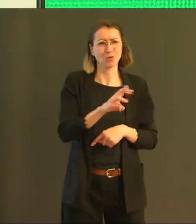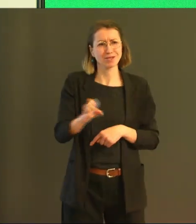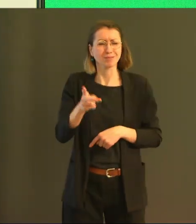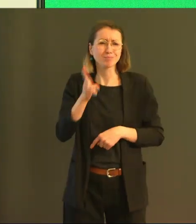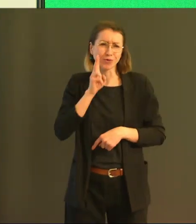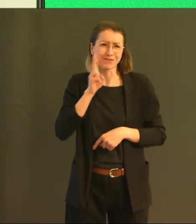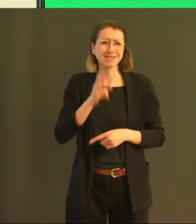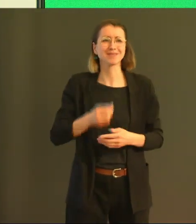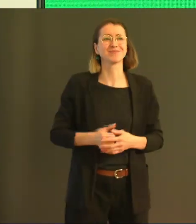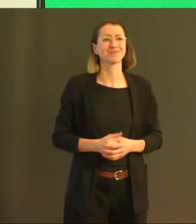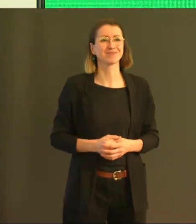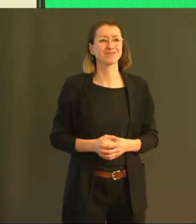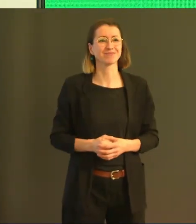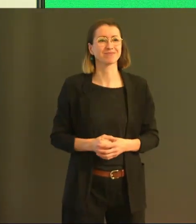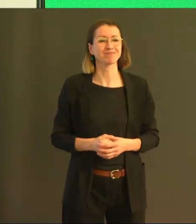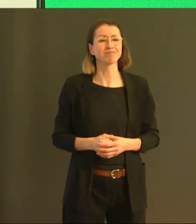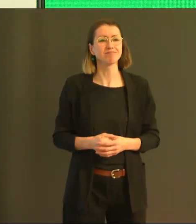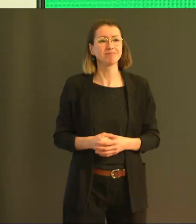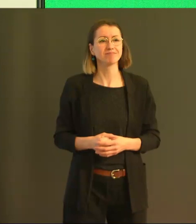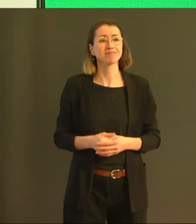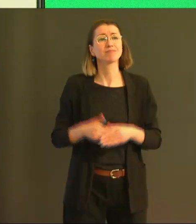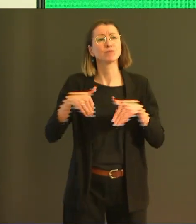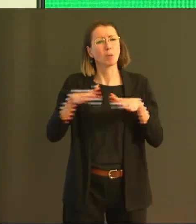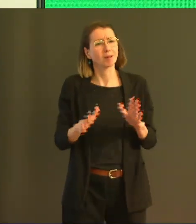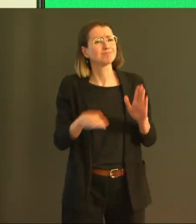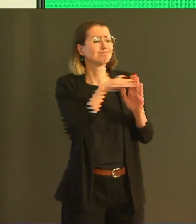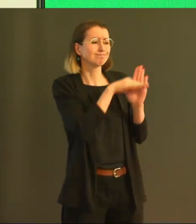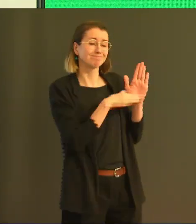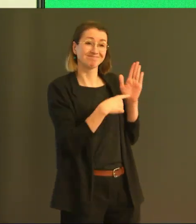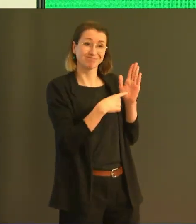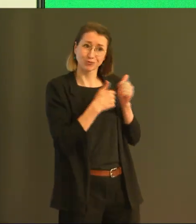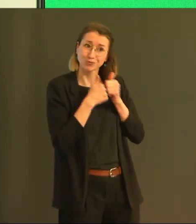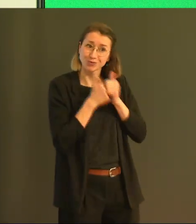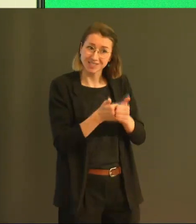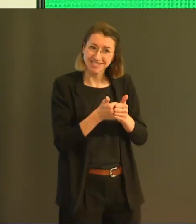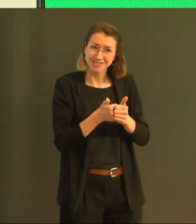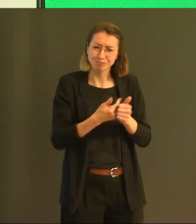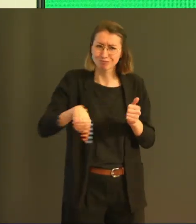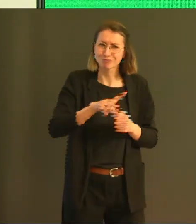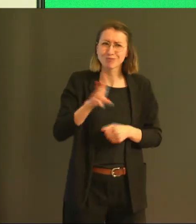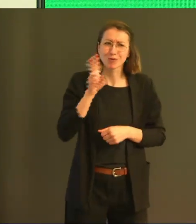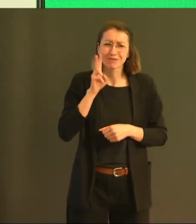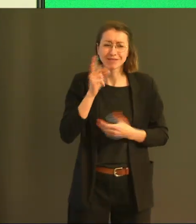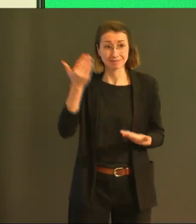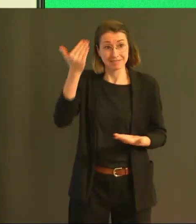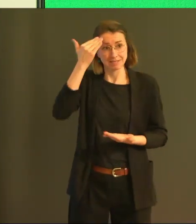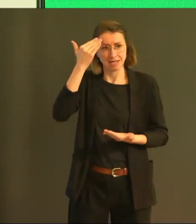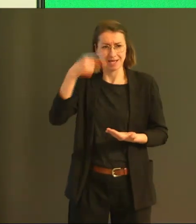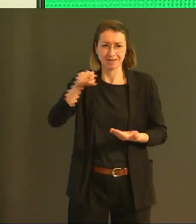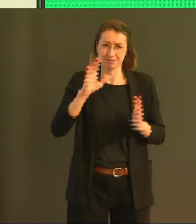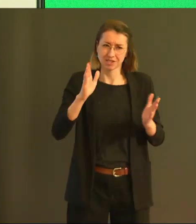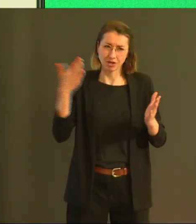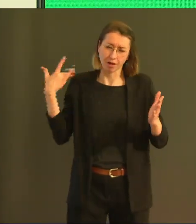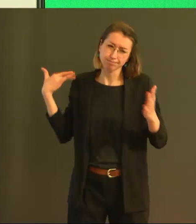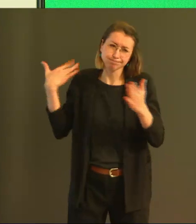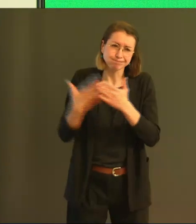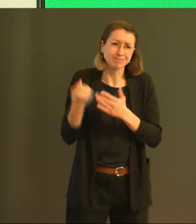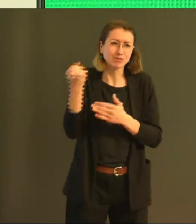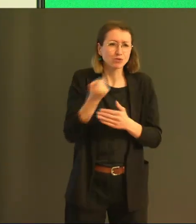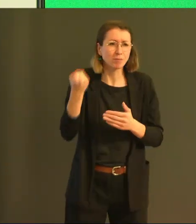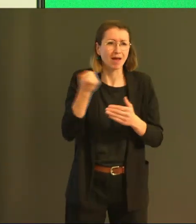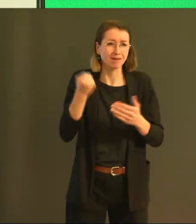à respecter ses consignes de santé publique on le sait ça fait plusieurs semaines mais c'est nécessaire parce que c'est